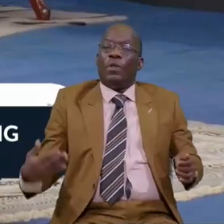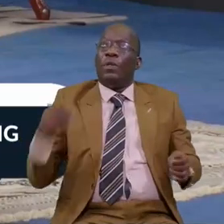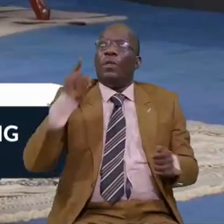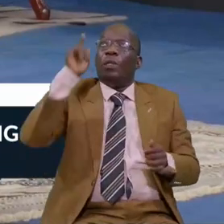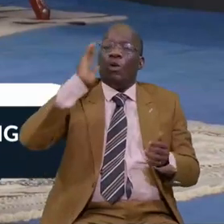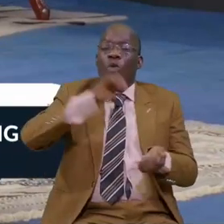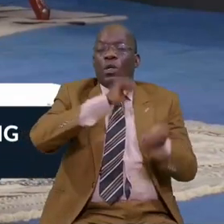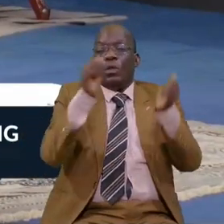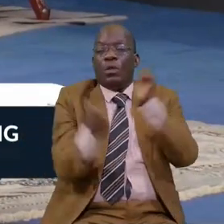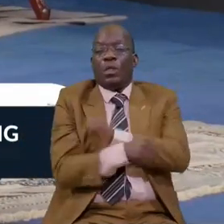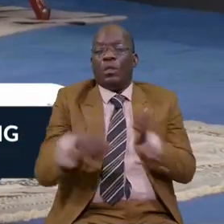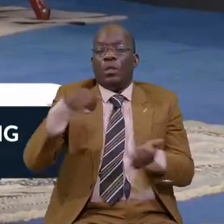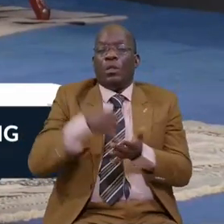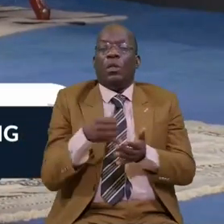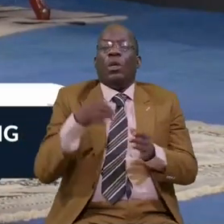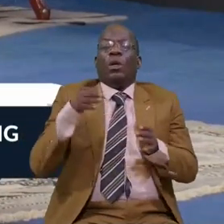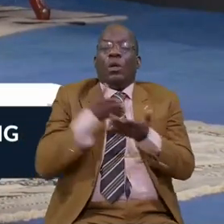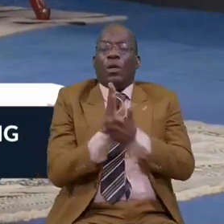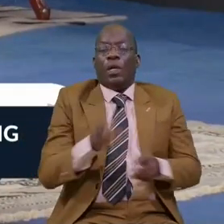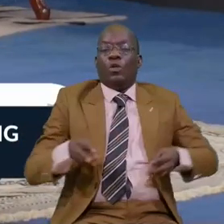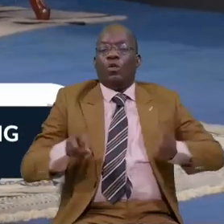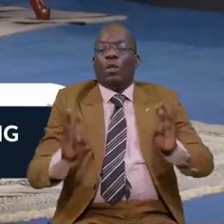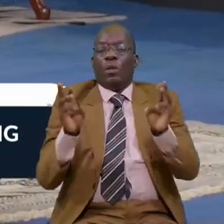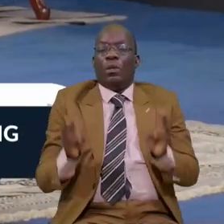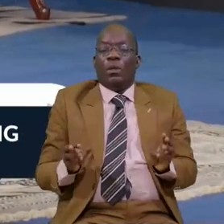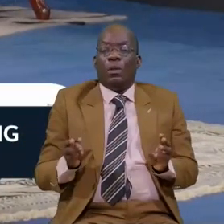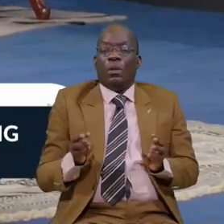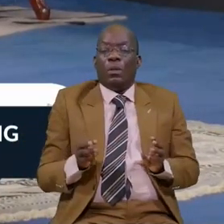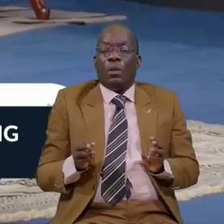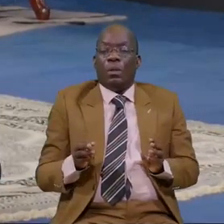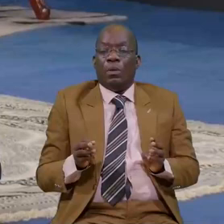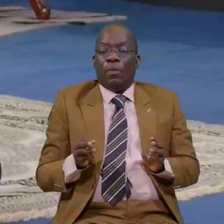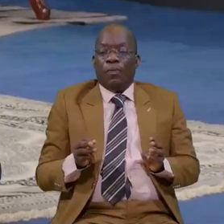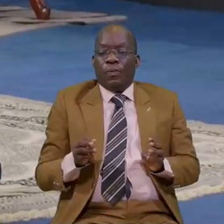qui dominaient ta vie, il va tout transformer.